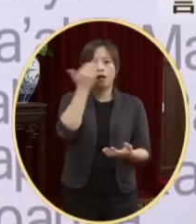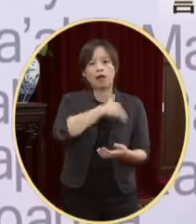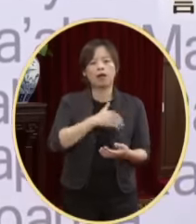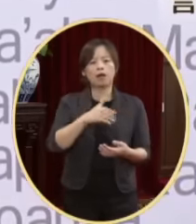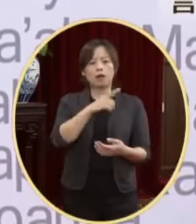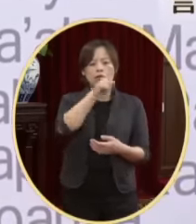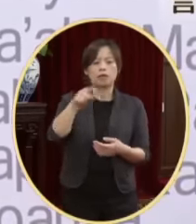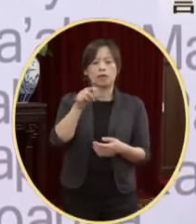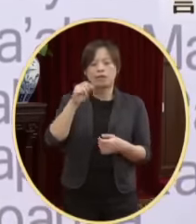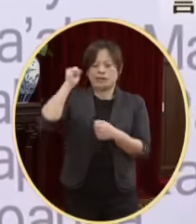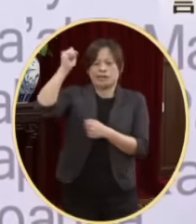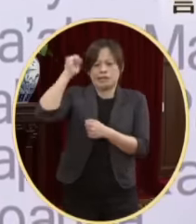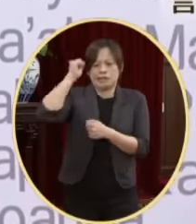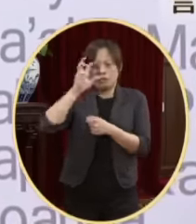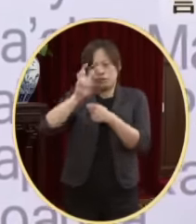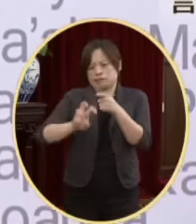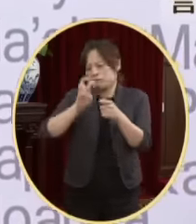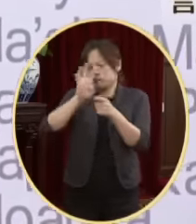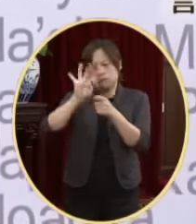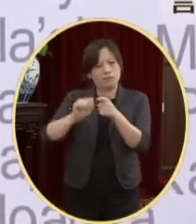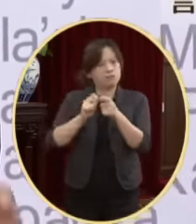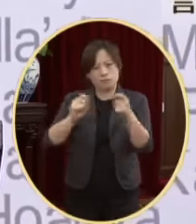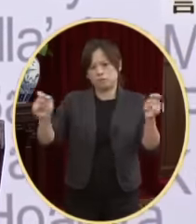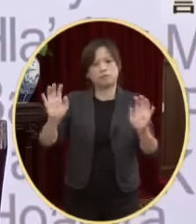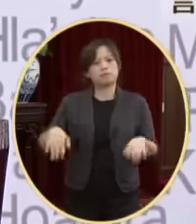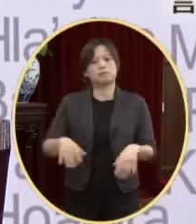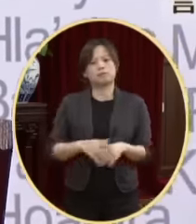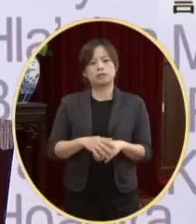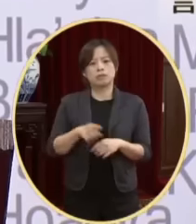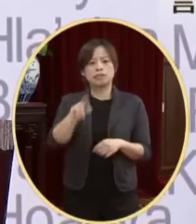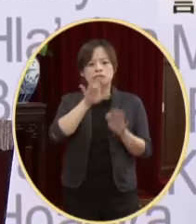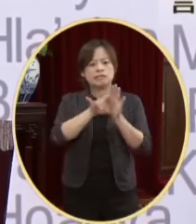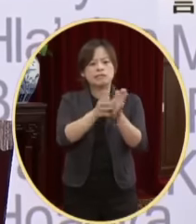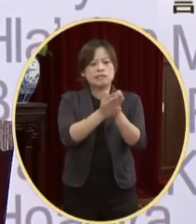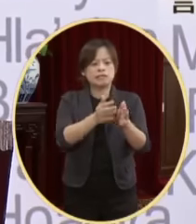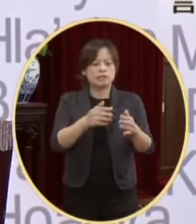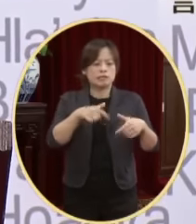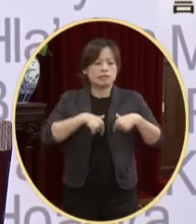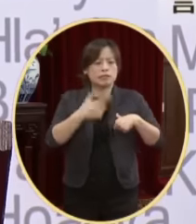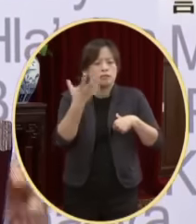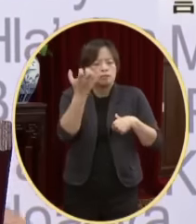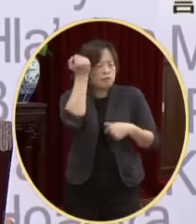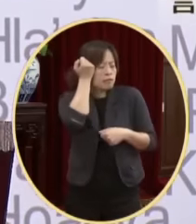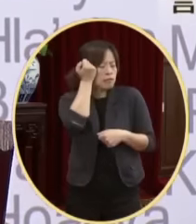我们已经抗争了30几年，那是兰屿人的痛，